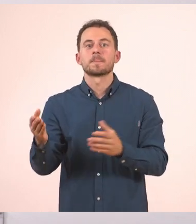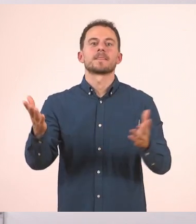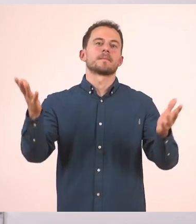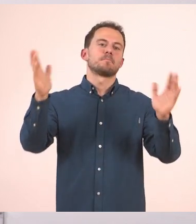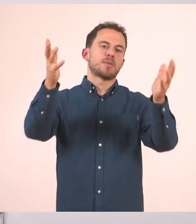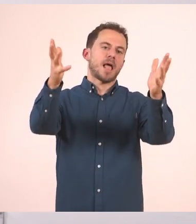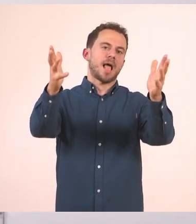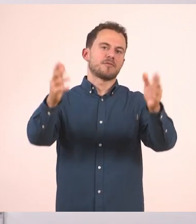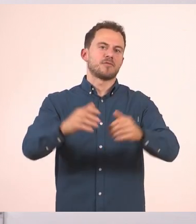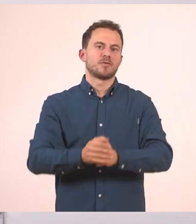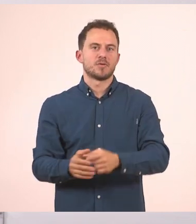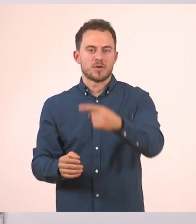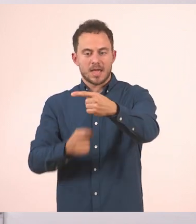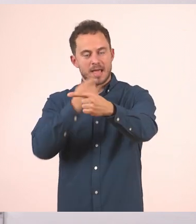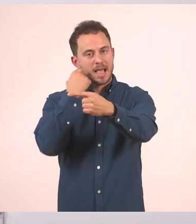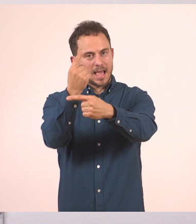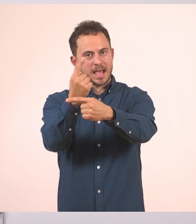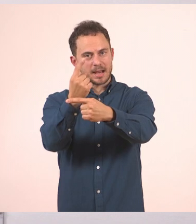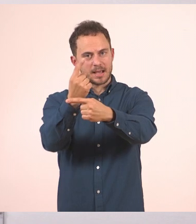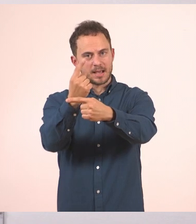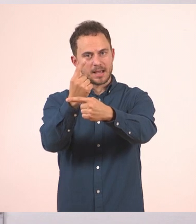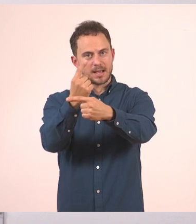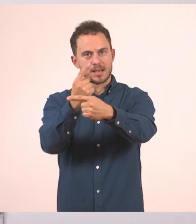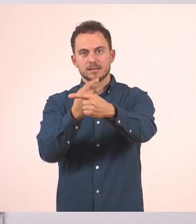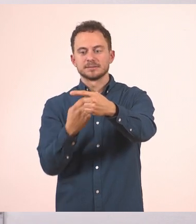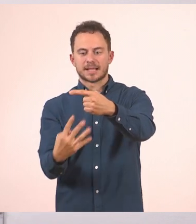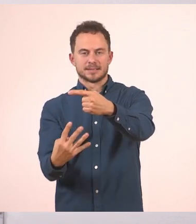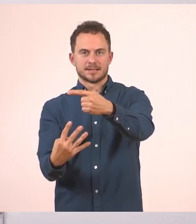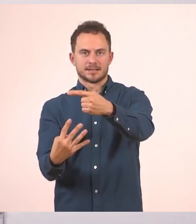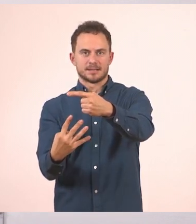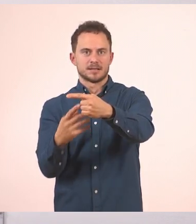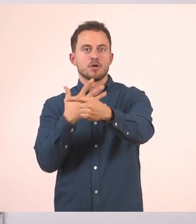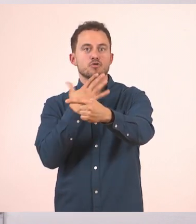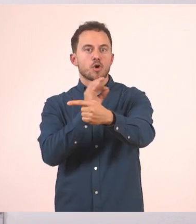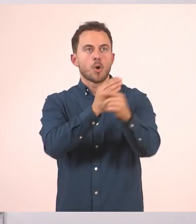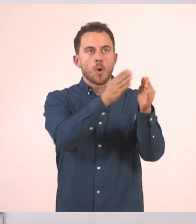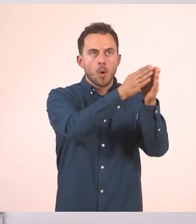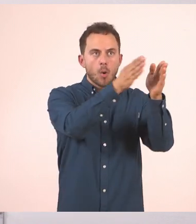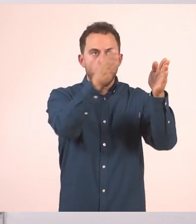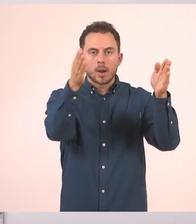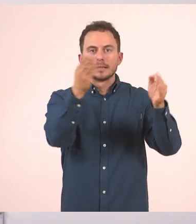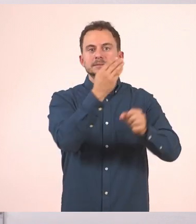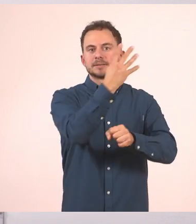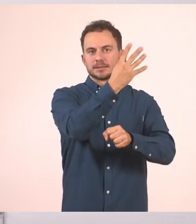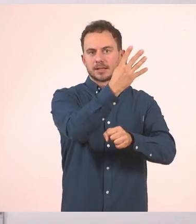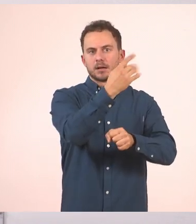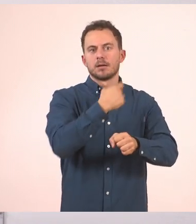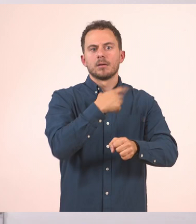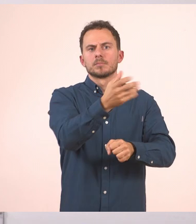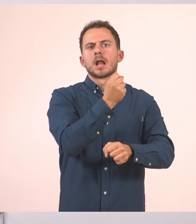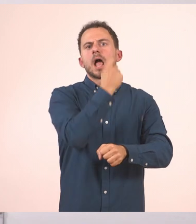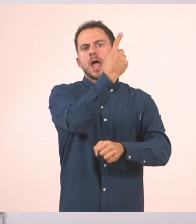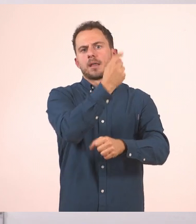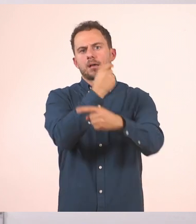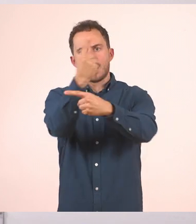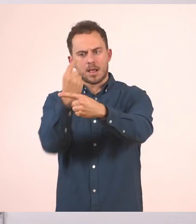Σωστά. Το ένα από τα τέσσερα. Το ένα τέταρτο. Για να